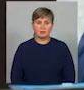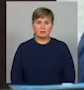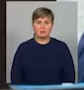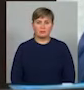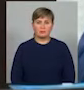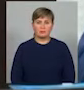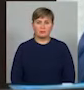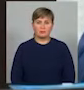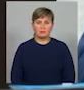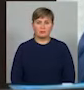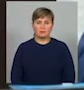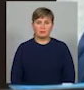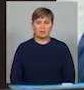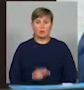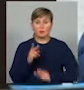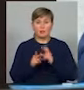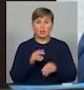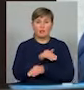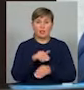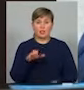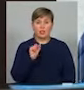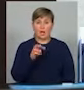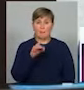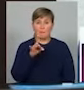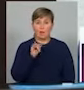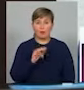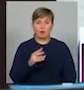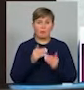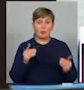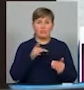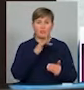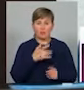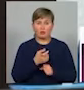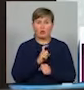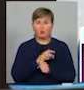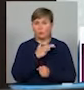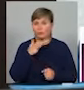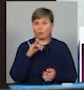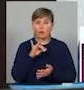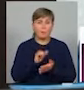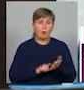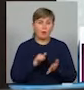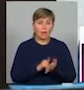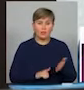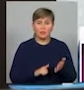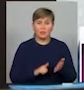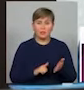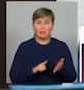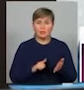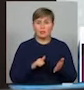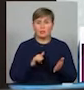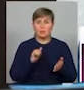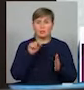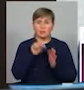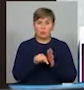претензий в адрес самрук-казына последнее время высказывается немало да и поводов да и поводов